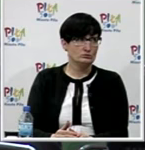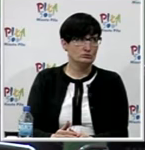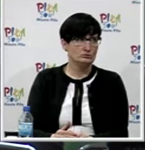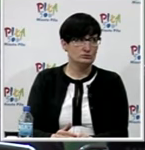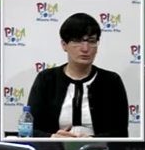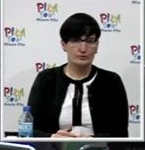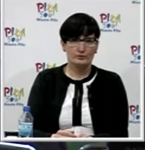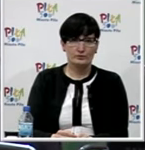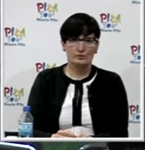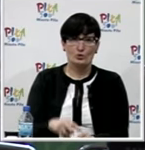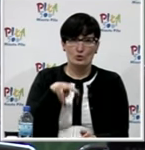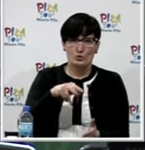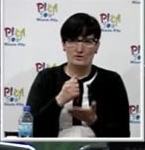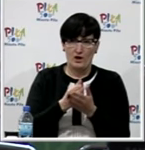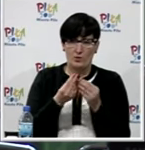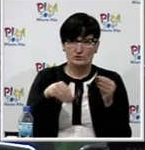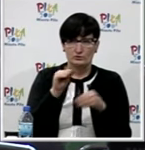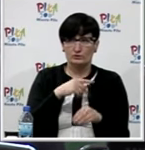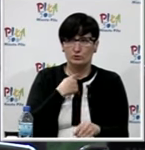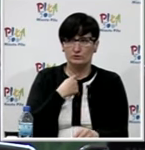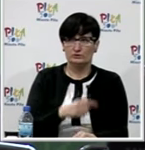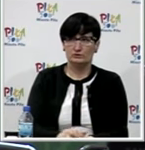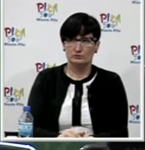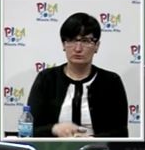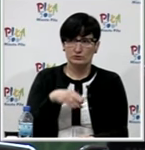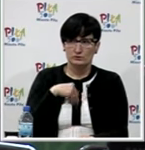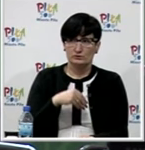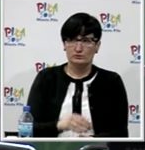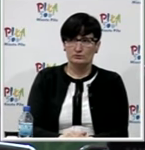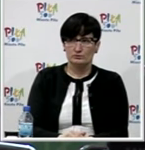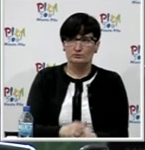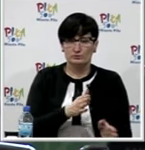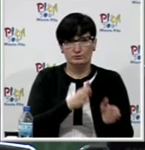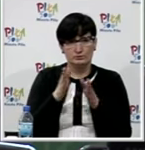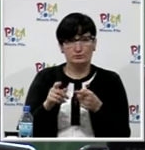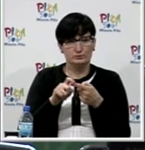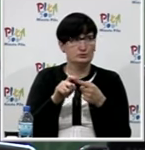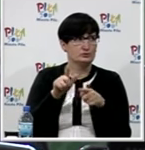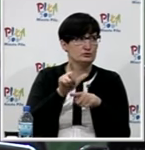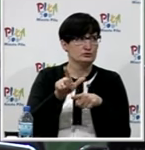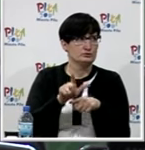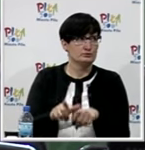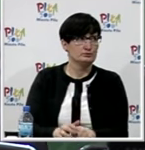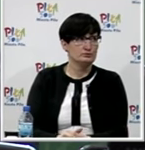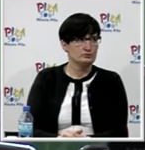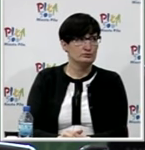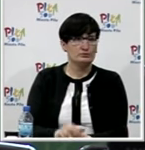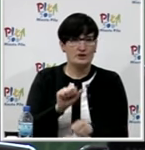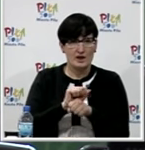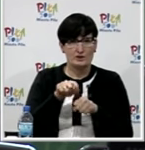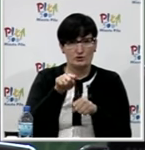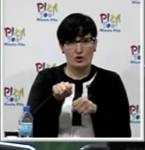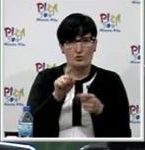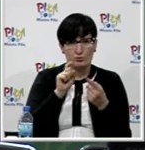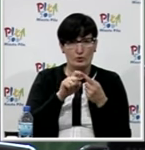Stwierdzam, że uchwała została przyjęta jednomyślnie. Przed nami 12. punkt porządku obrad. to punkt informacja